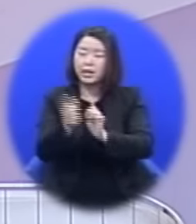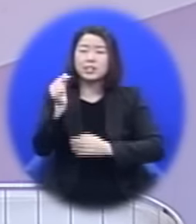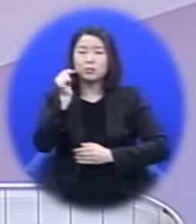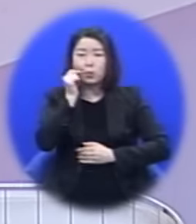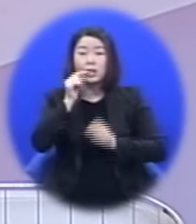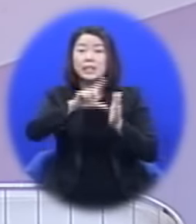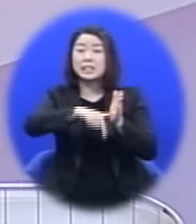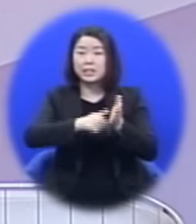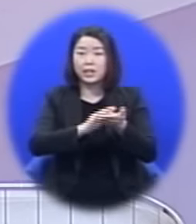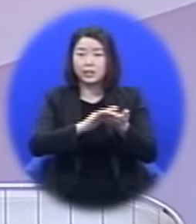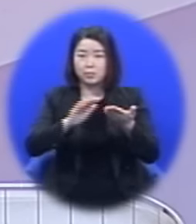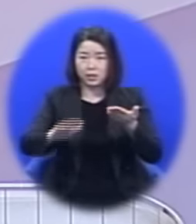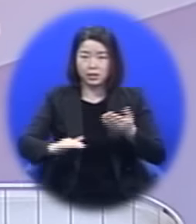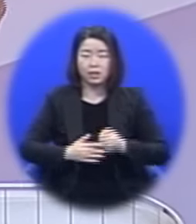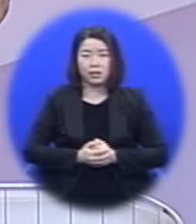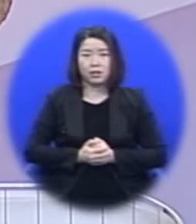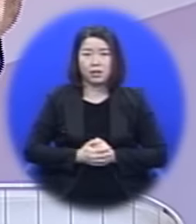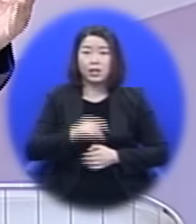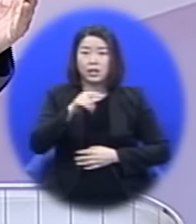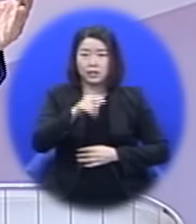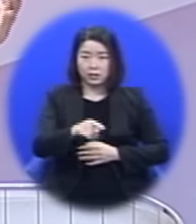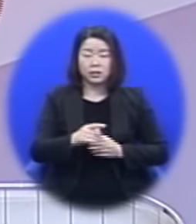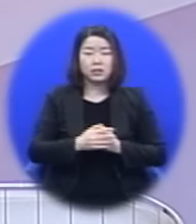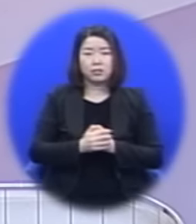시간입니다. 그